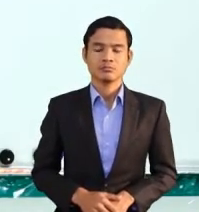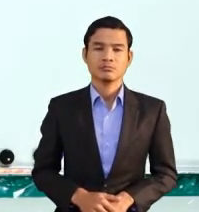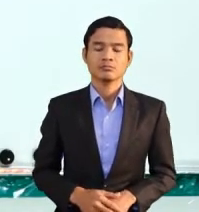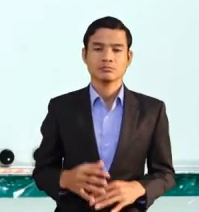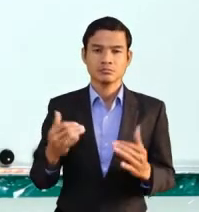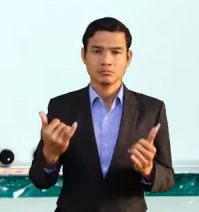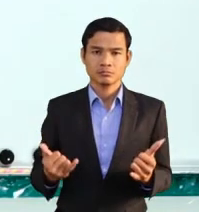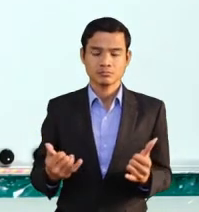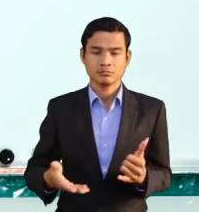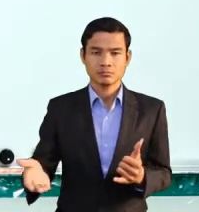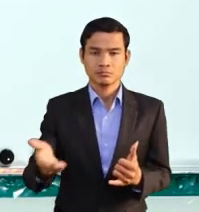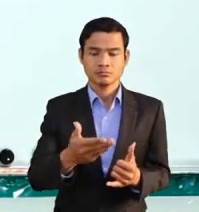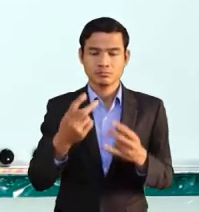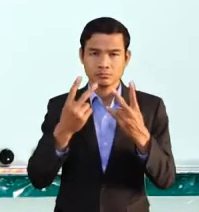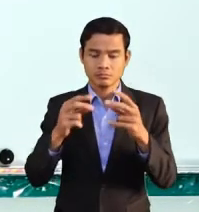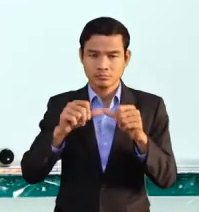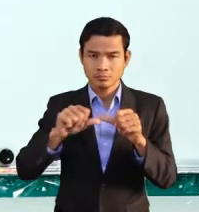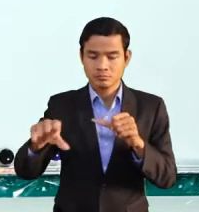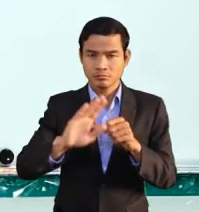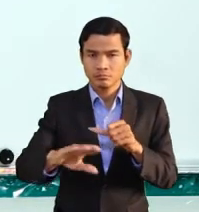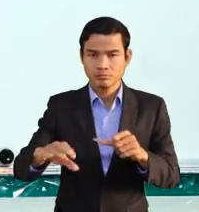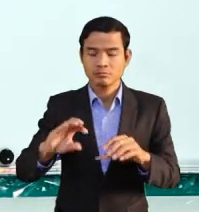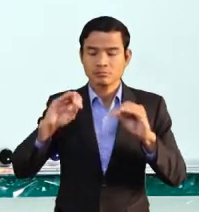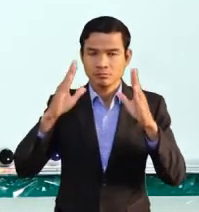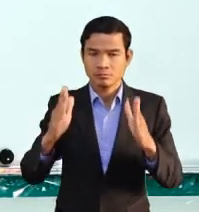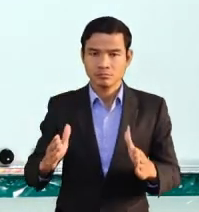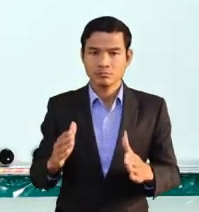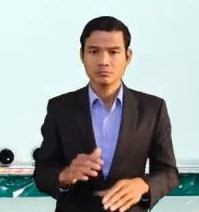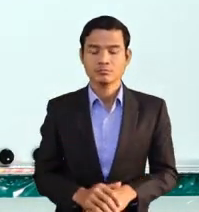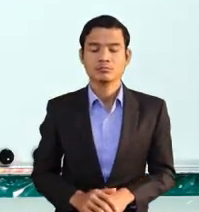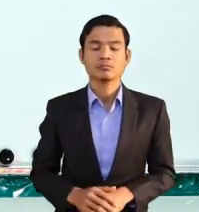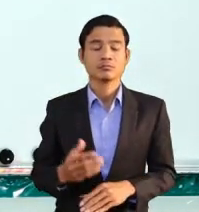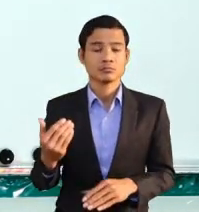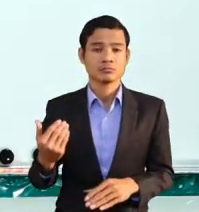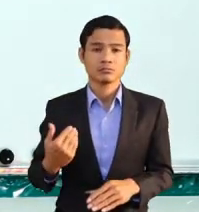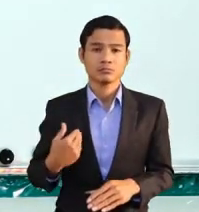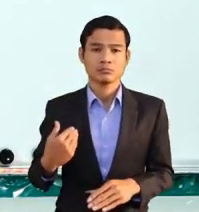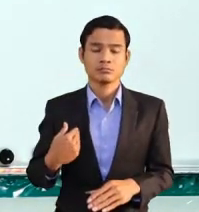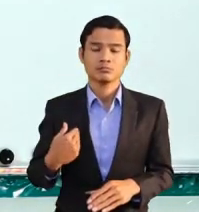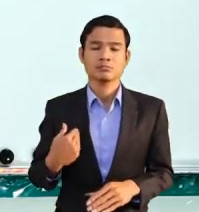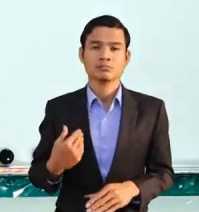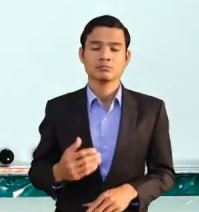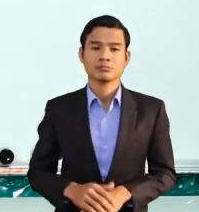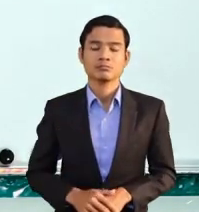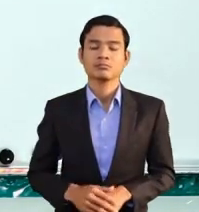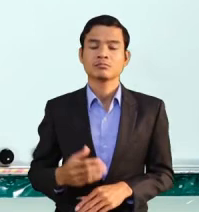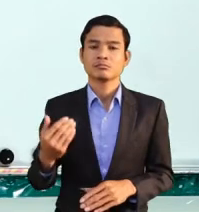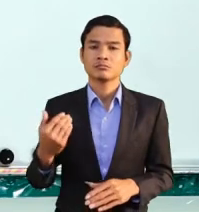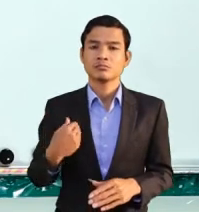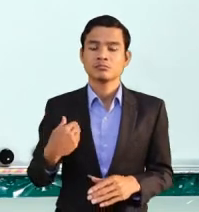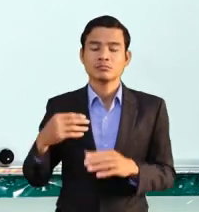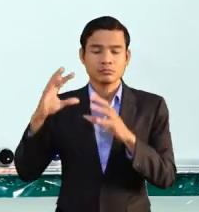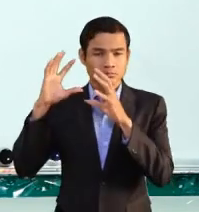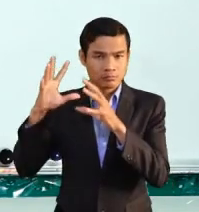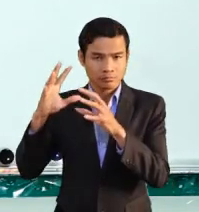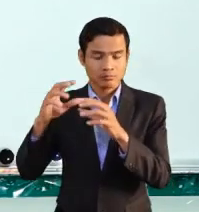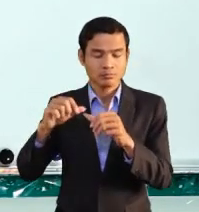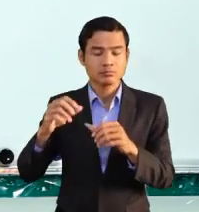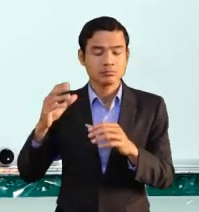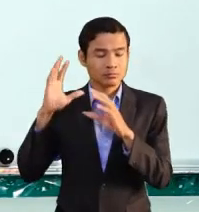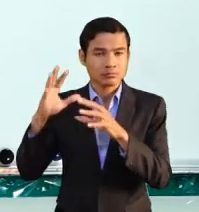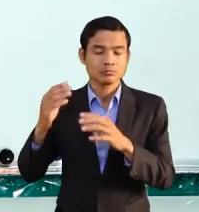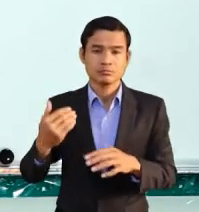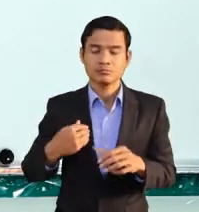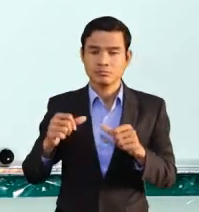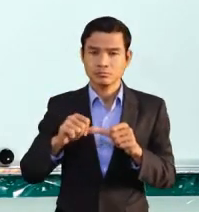lấy nhưng mơ to tiệt nè cứ mừng miên chà miên phải đồn tiệt nè con